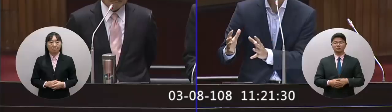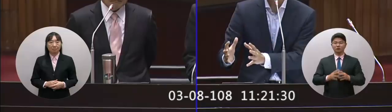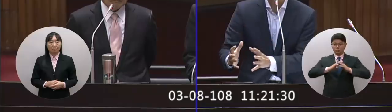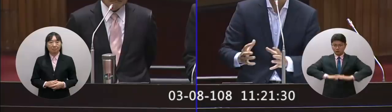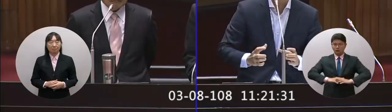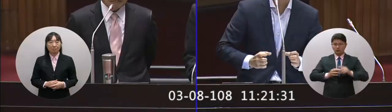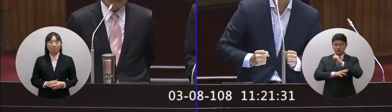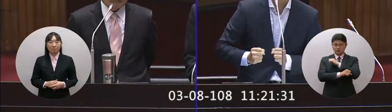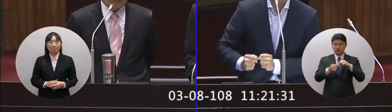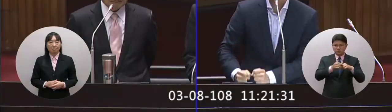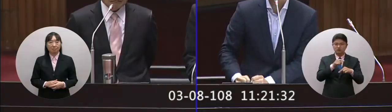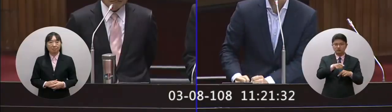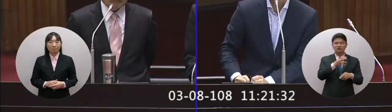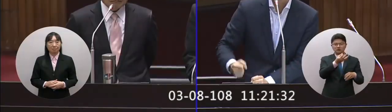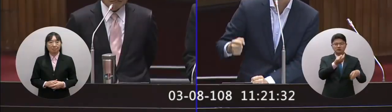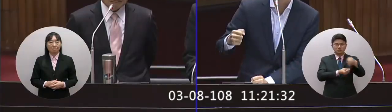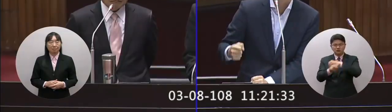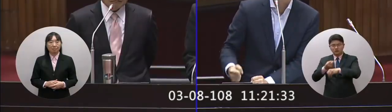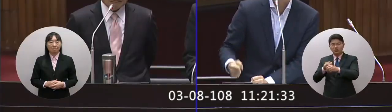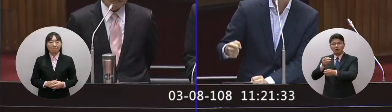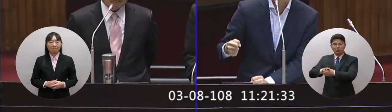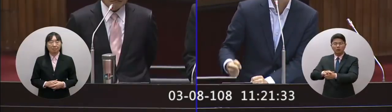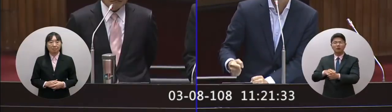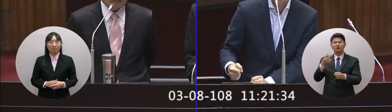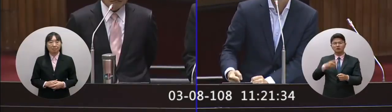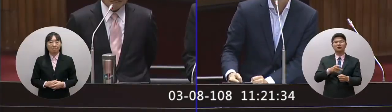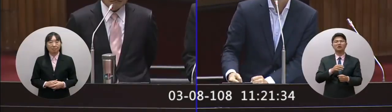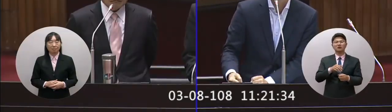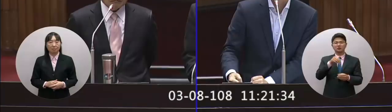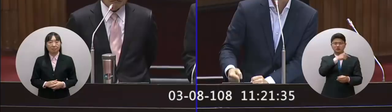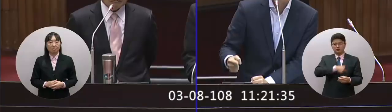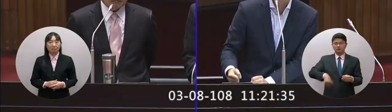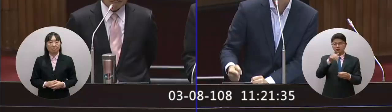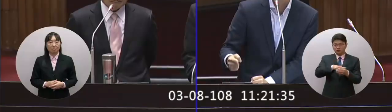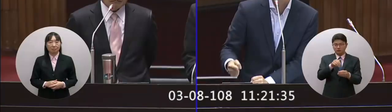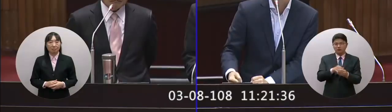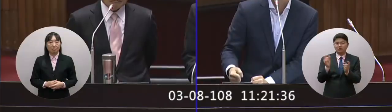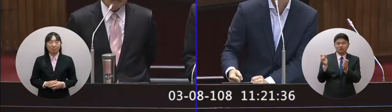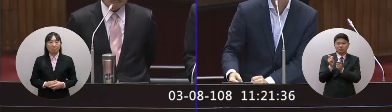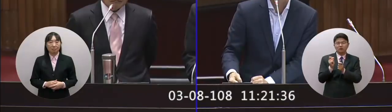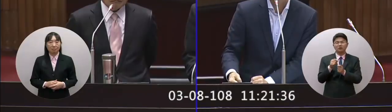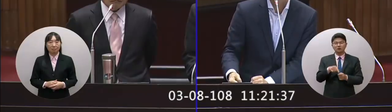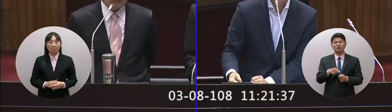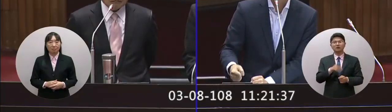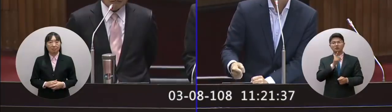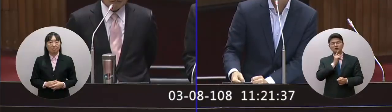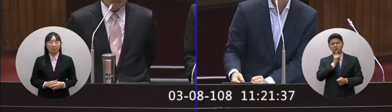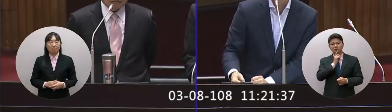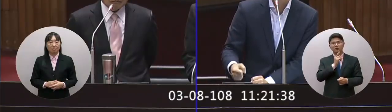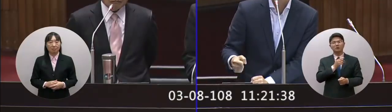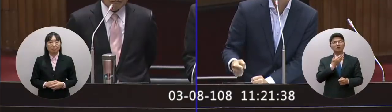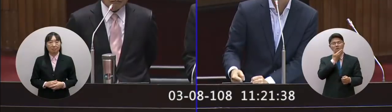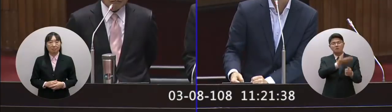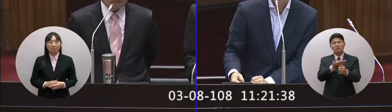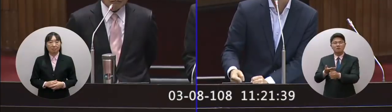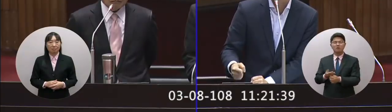你们就是拿来挖东墙补西墙，甚至在选举最后这一年来做进行相关政策的买票。我认